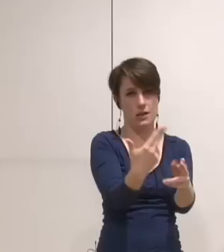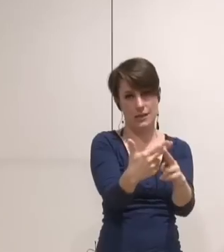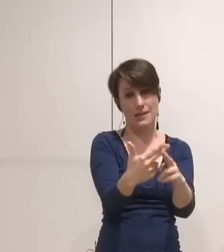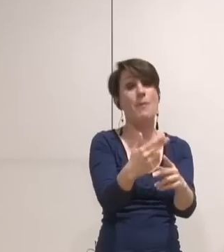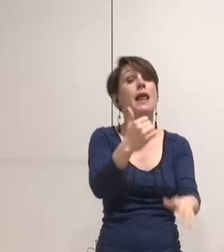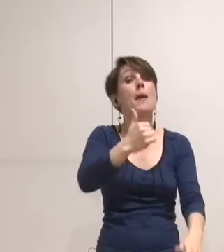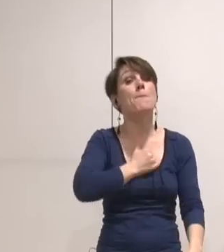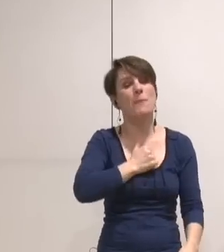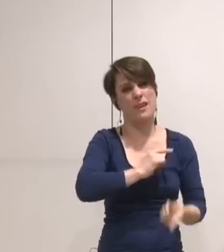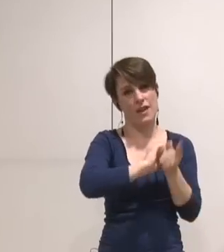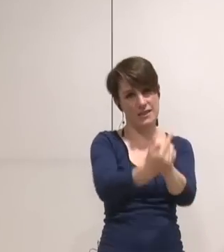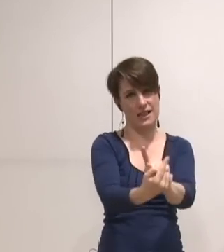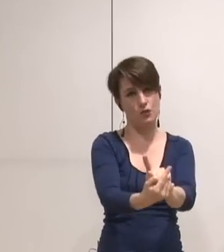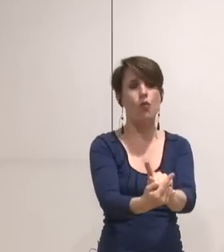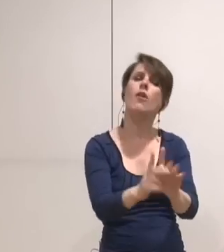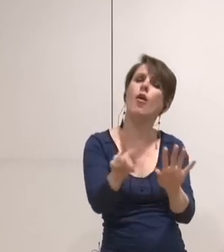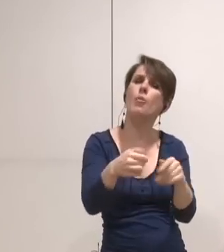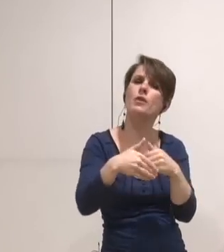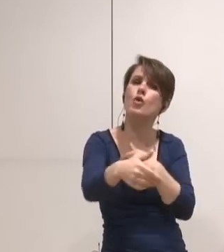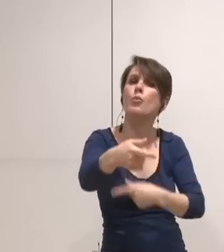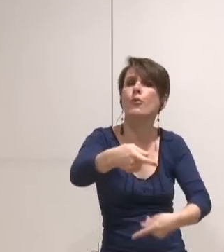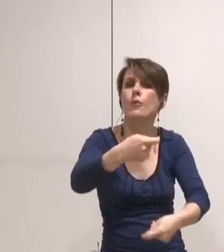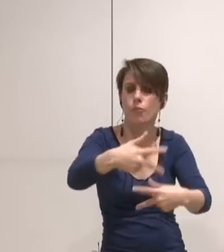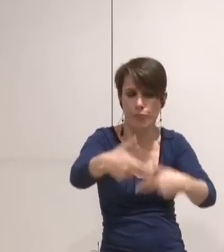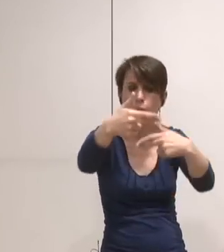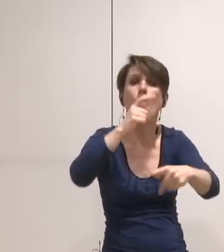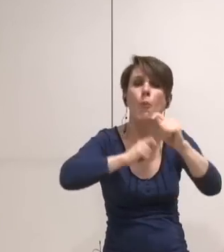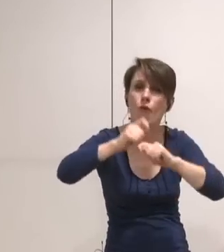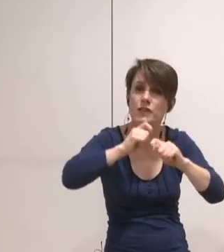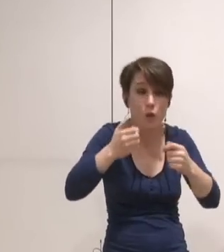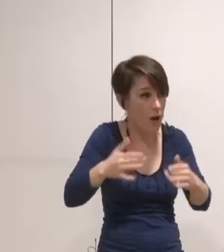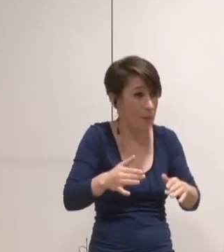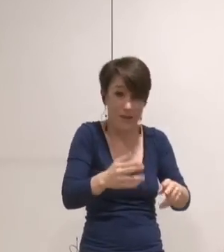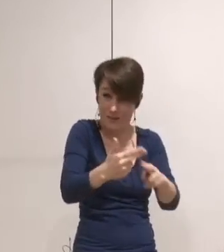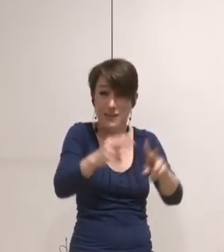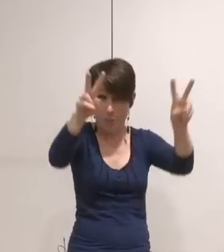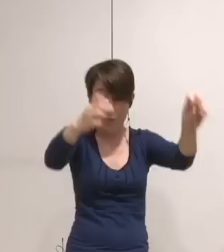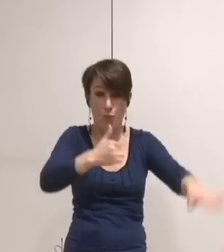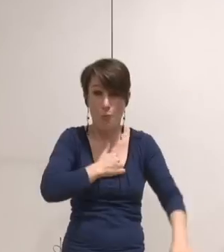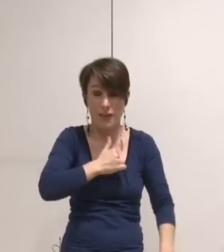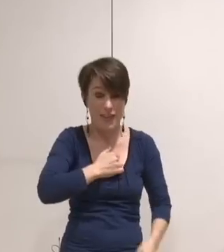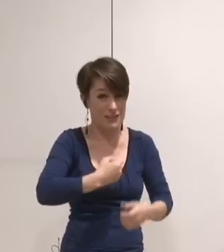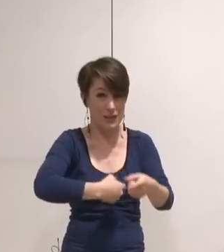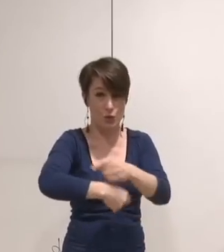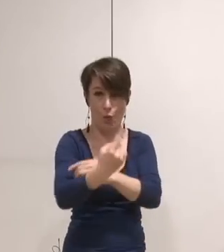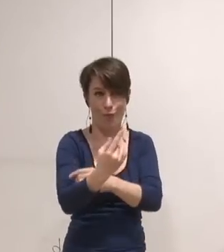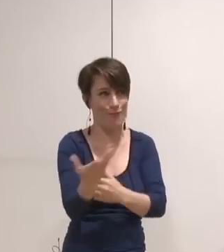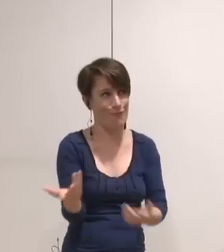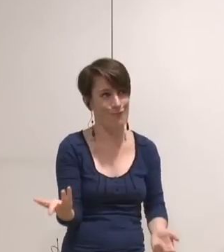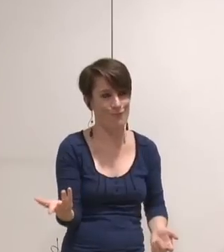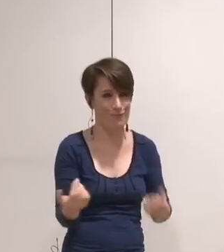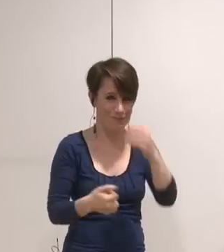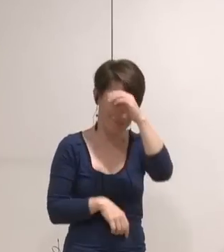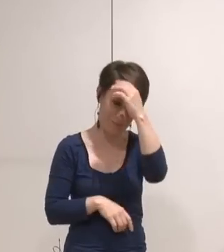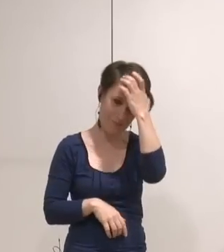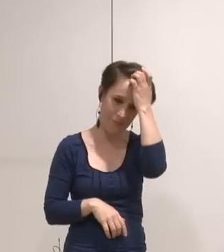certes pour une durée déterminée mais c'est incontestablement une privatisation de l'éclairage public et